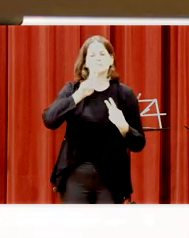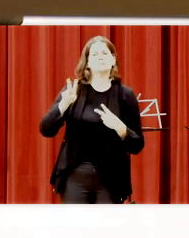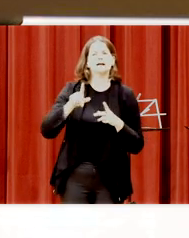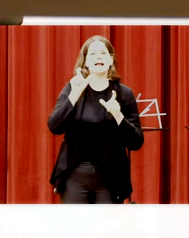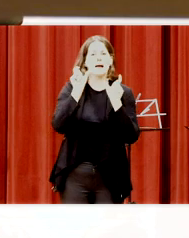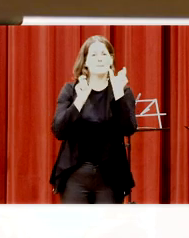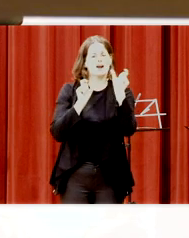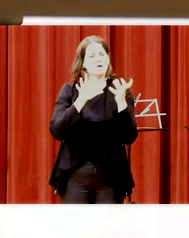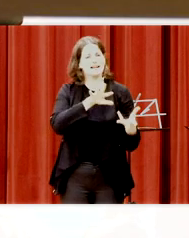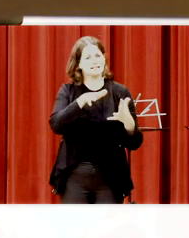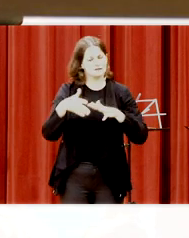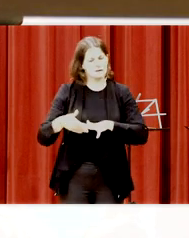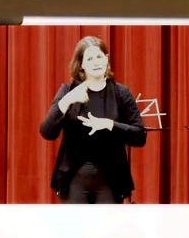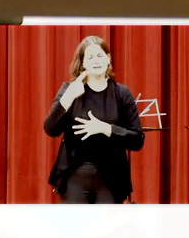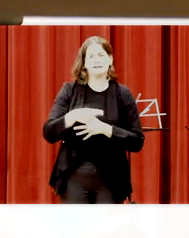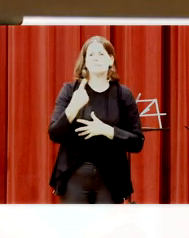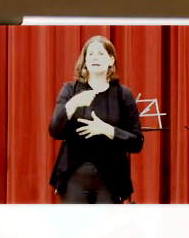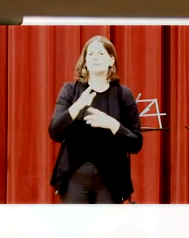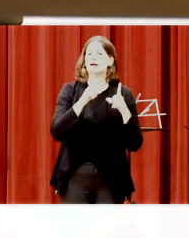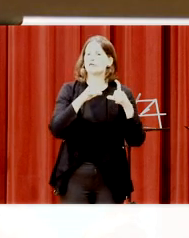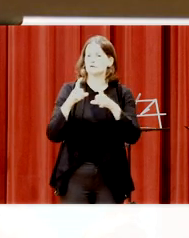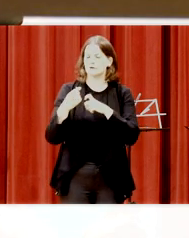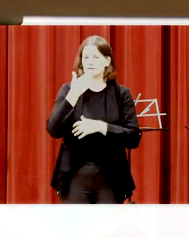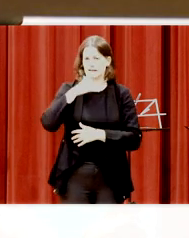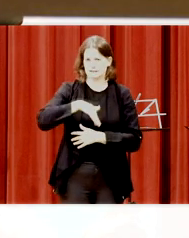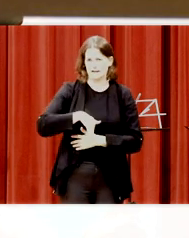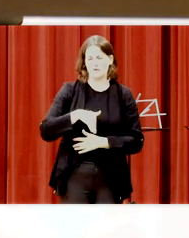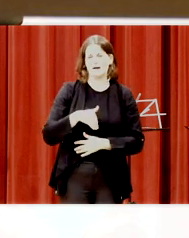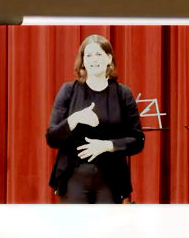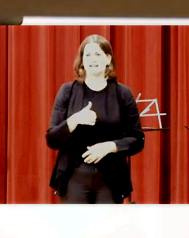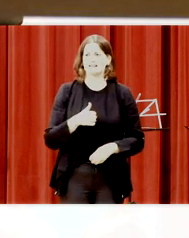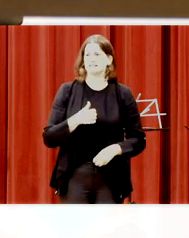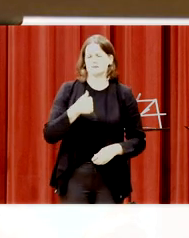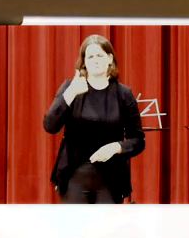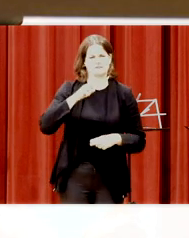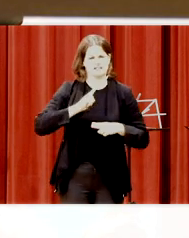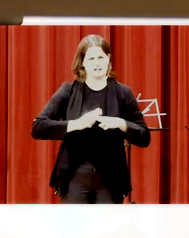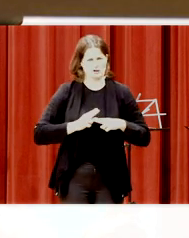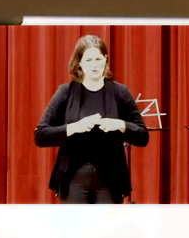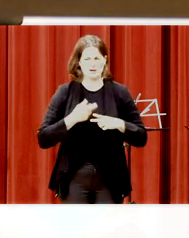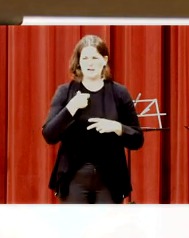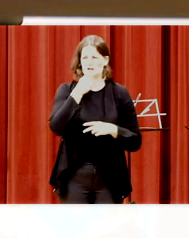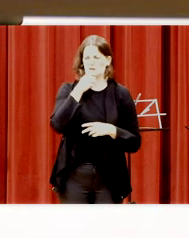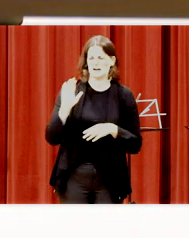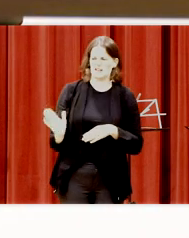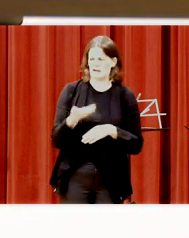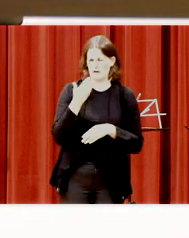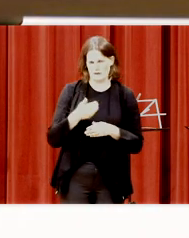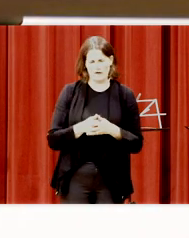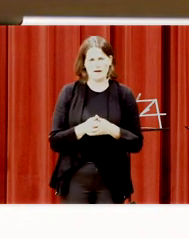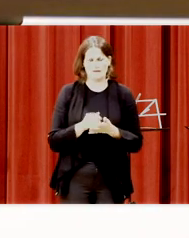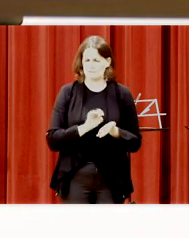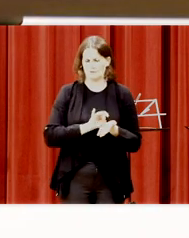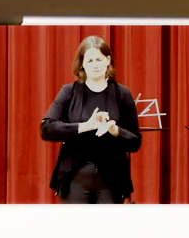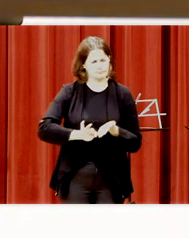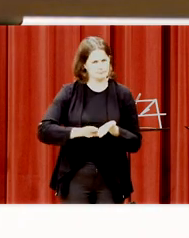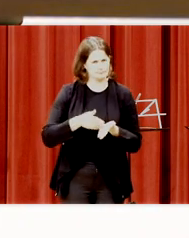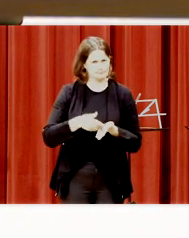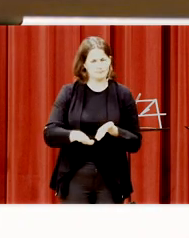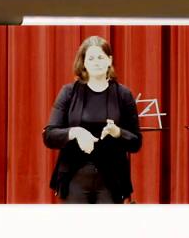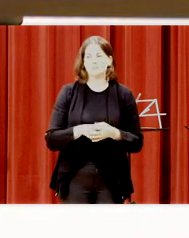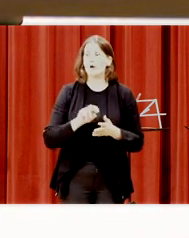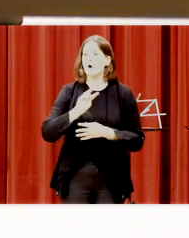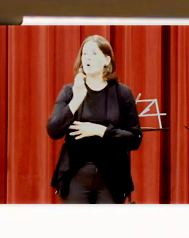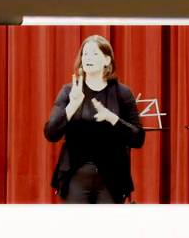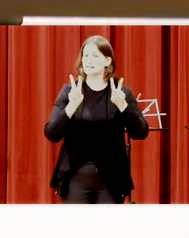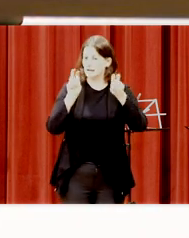Fora. Descarto. Un altre títol proposat, no? L'impacte de la intel·ligència artificial a la vida quotidiana, massa tou, massa